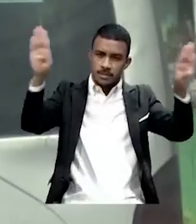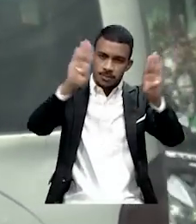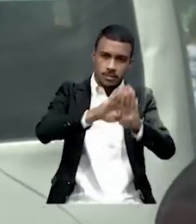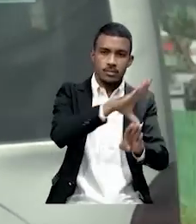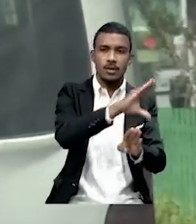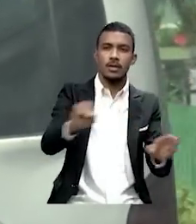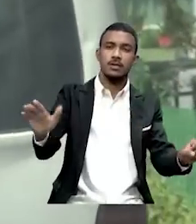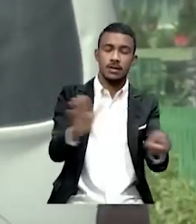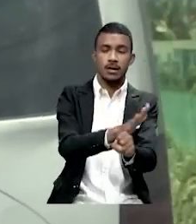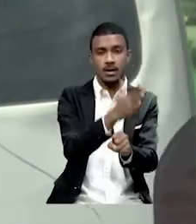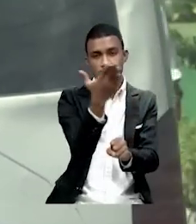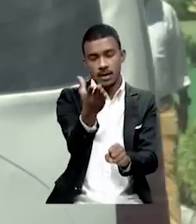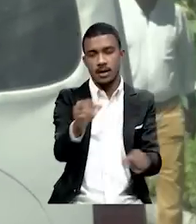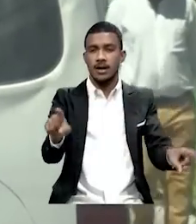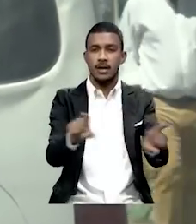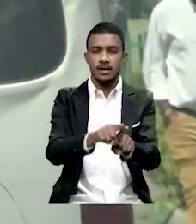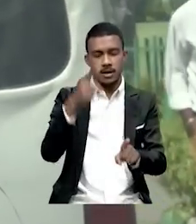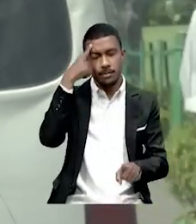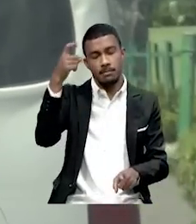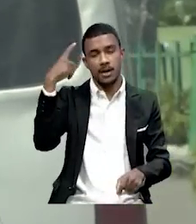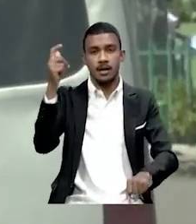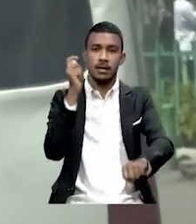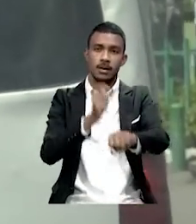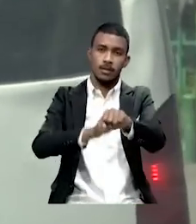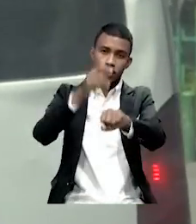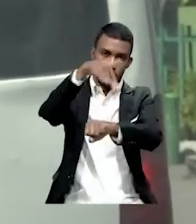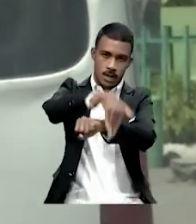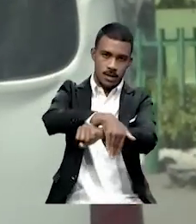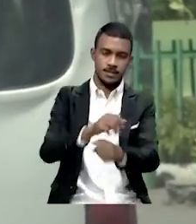beni hanoi, hanesan dit mehi iha tempu kalang.